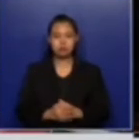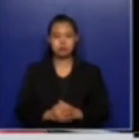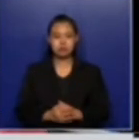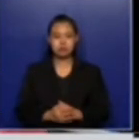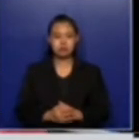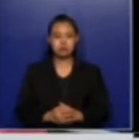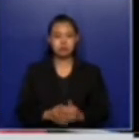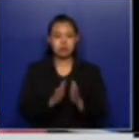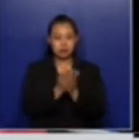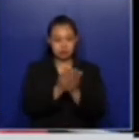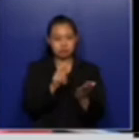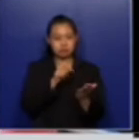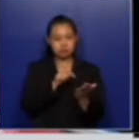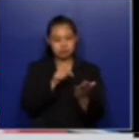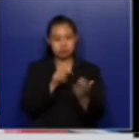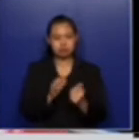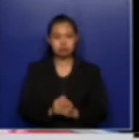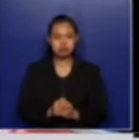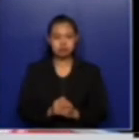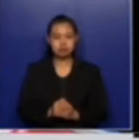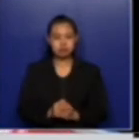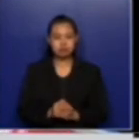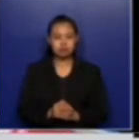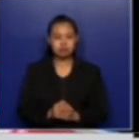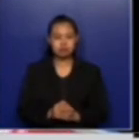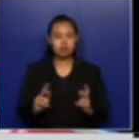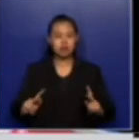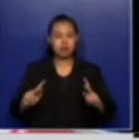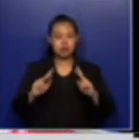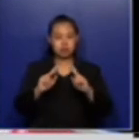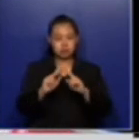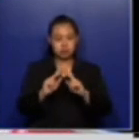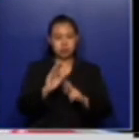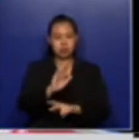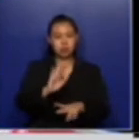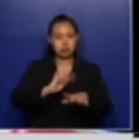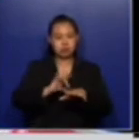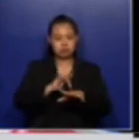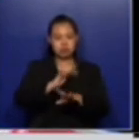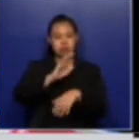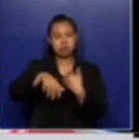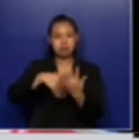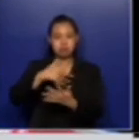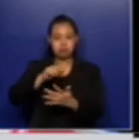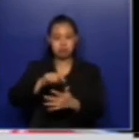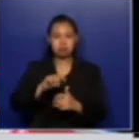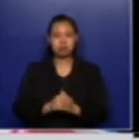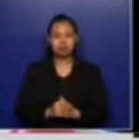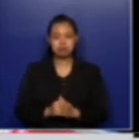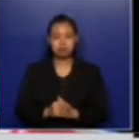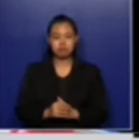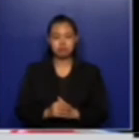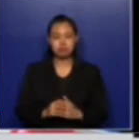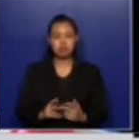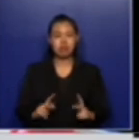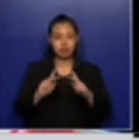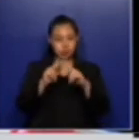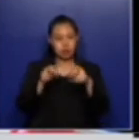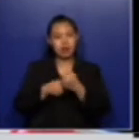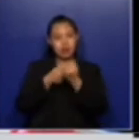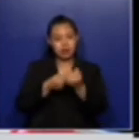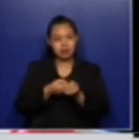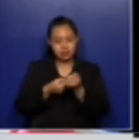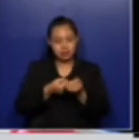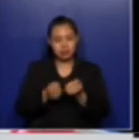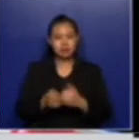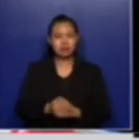ในหนังสือเล่มนี้แม้กระทั่งกระทรวงของทรัพยากรธรรมชาติและสิ่งแวดล้อมแม้กระทั่งกระทรวงเกษตรของกรมช